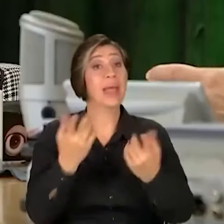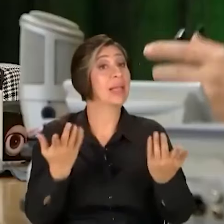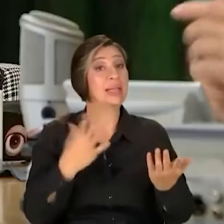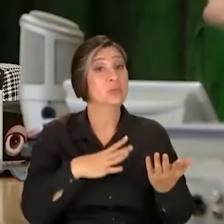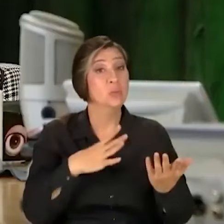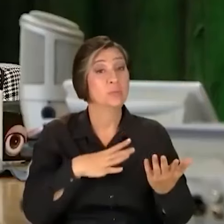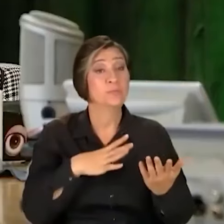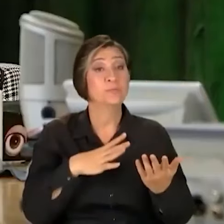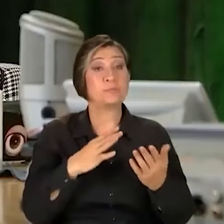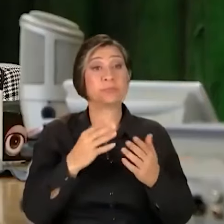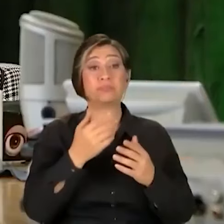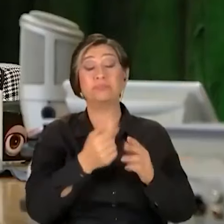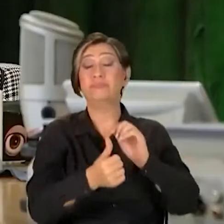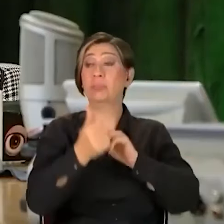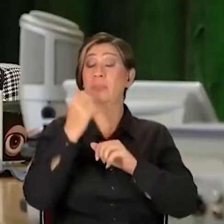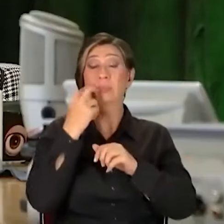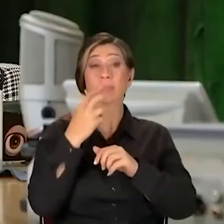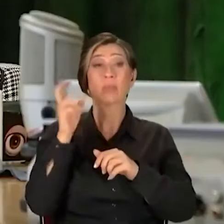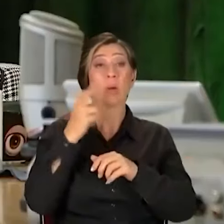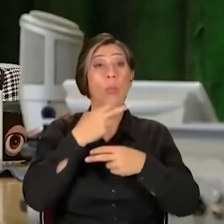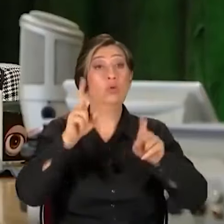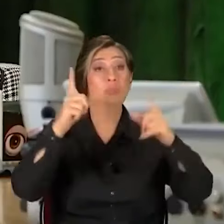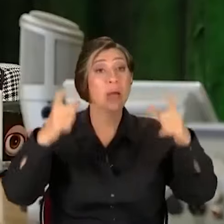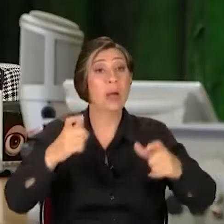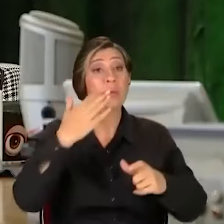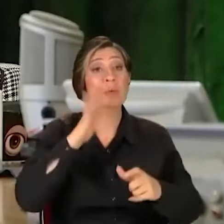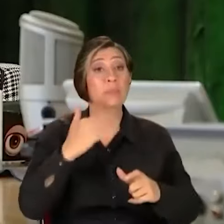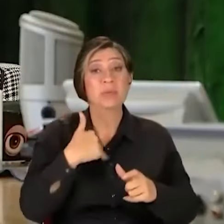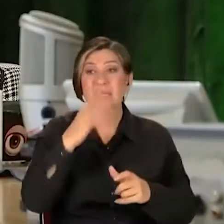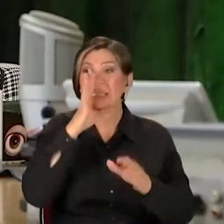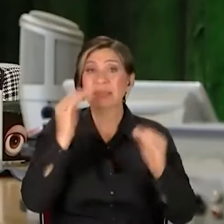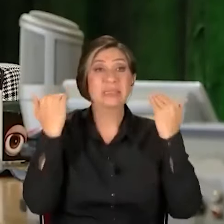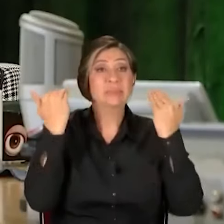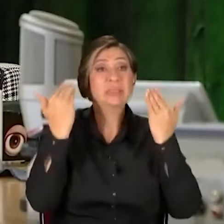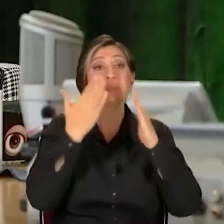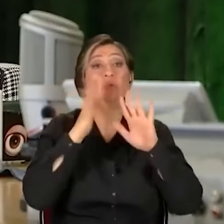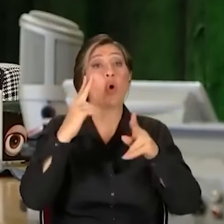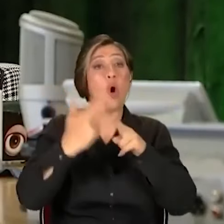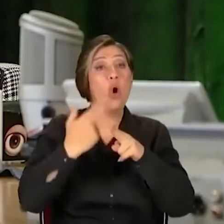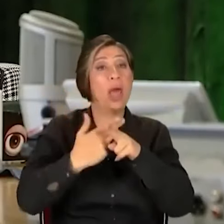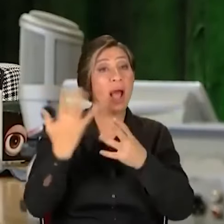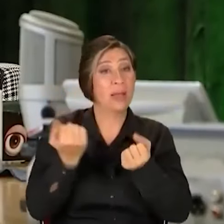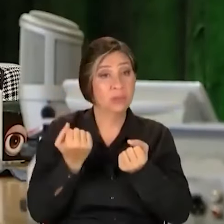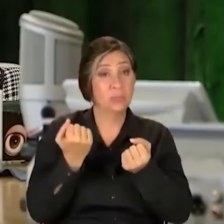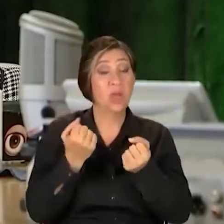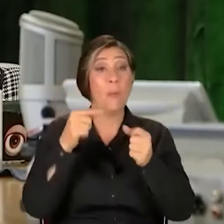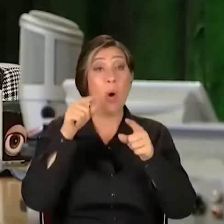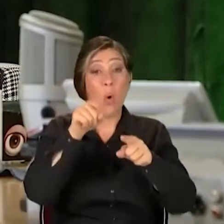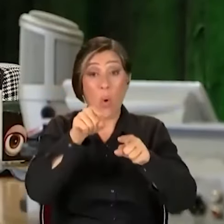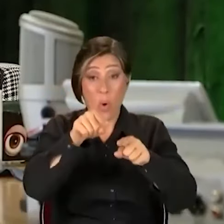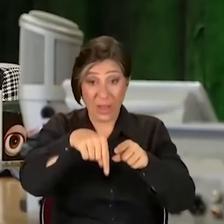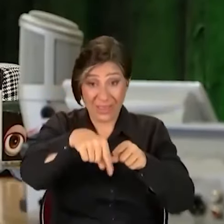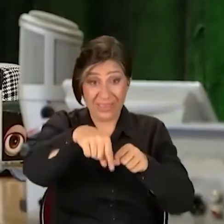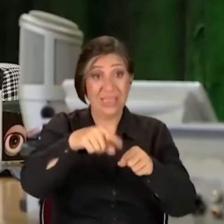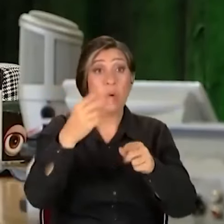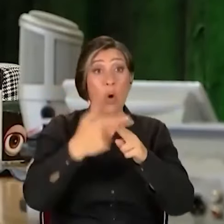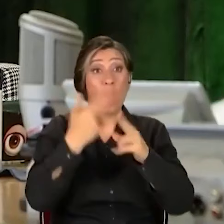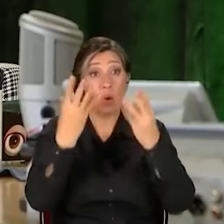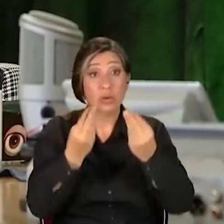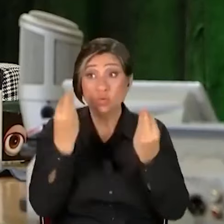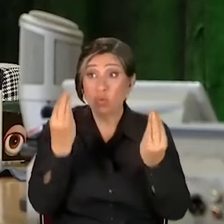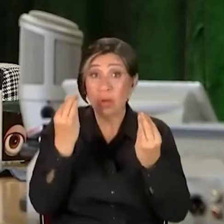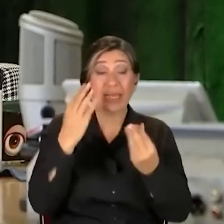şey, arkaya döndüklerinde boş bir alan yok. Bizim kimsemiz yoktu dönüp örnek alabileceğimiz. Ama o insanların örnek alabileceği çok